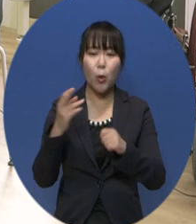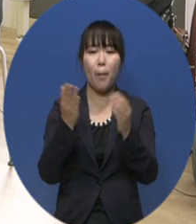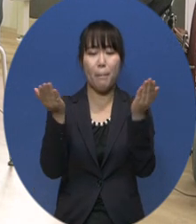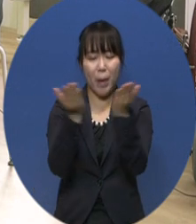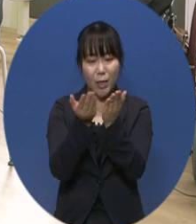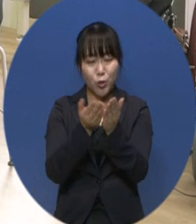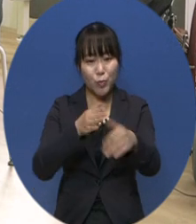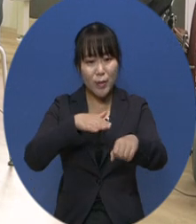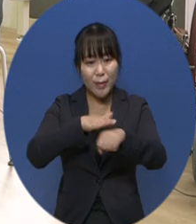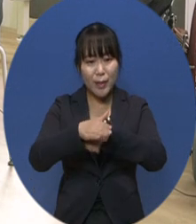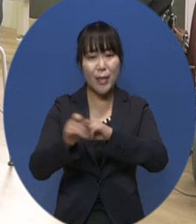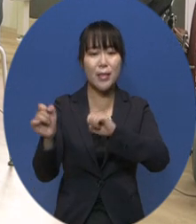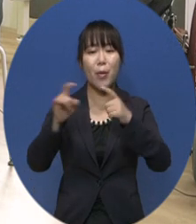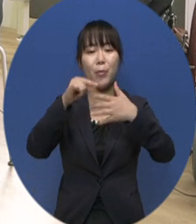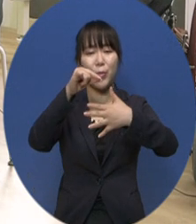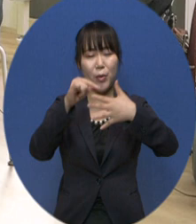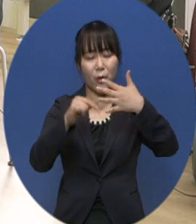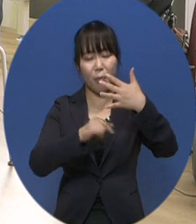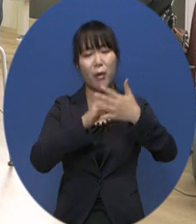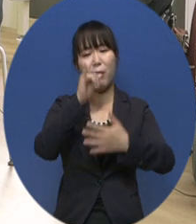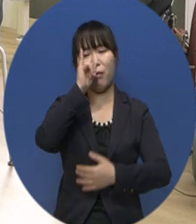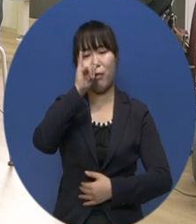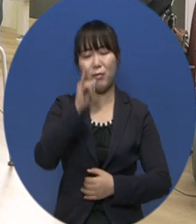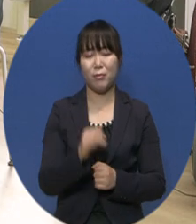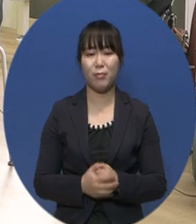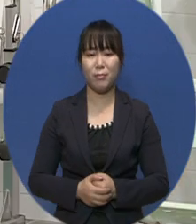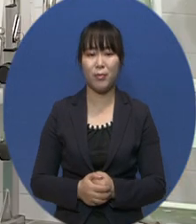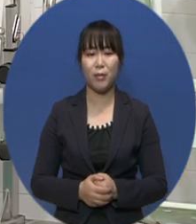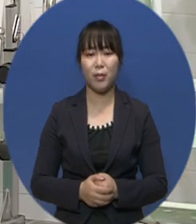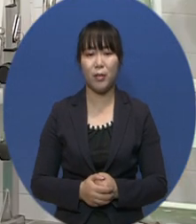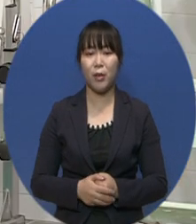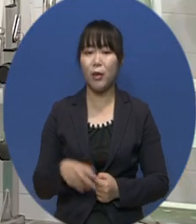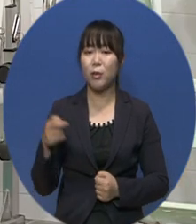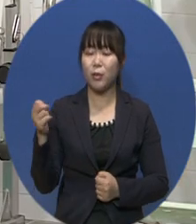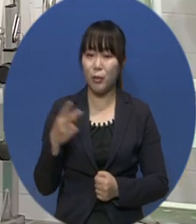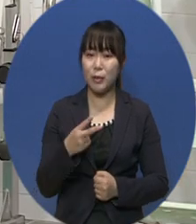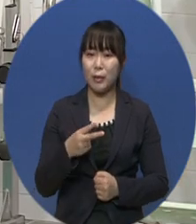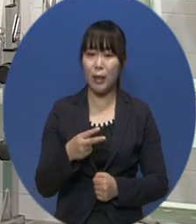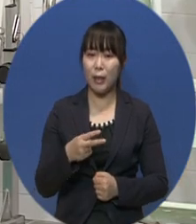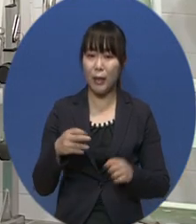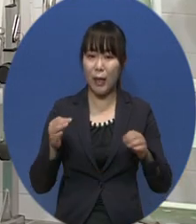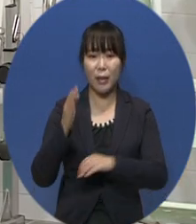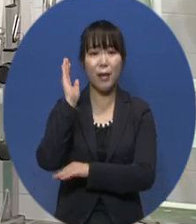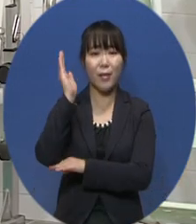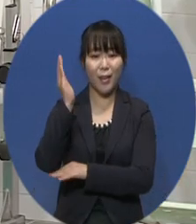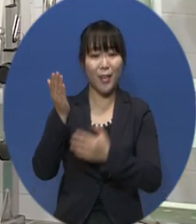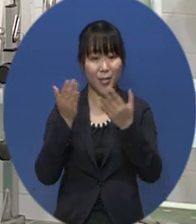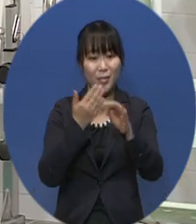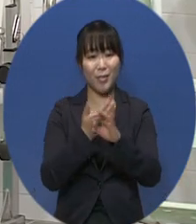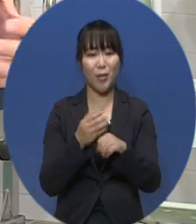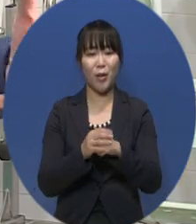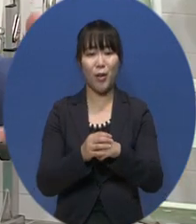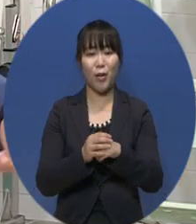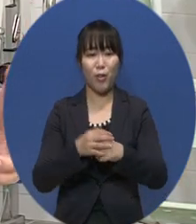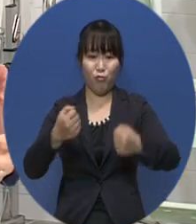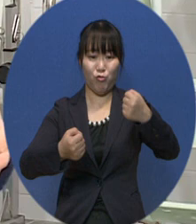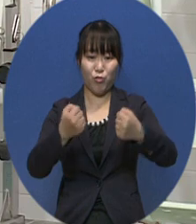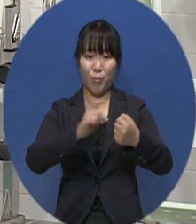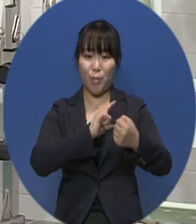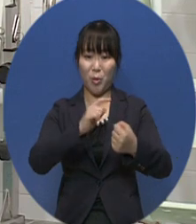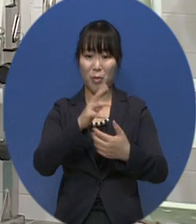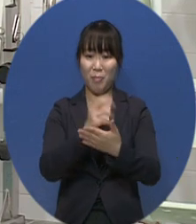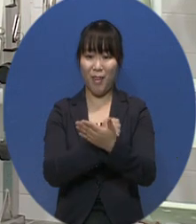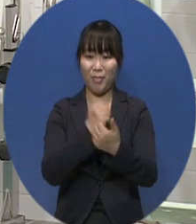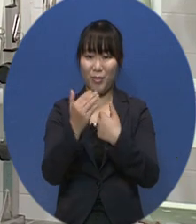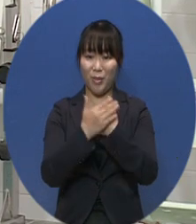네. 이런 재활 프로그램이 진행되고 있군요. 네. 거기다가 또 제가 잠깐 얘기하면 네. 네. 운전면허까지 딱 해준다며요.